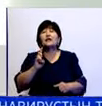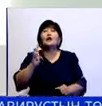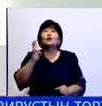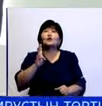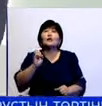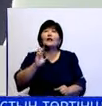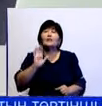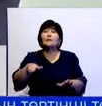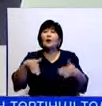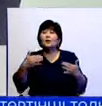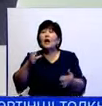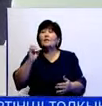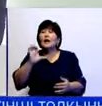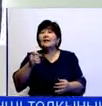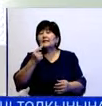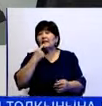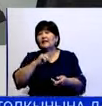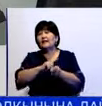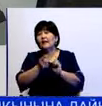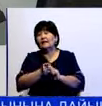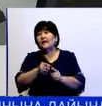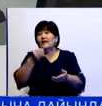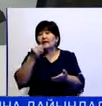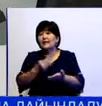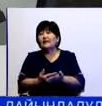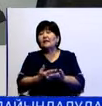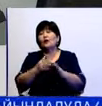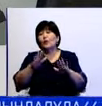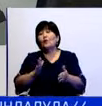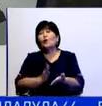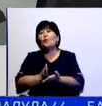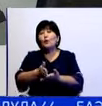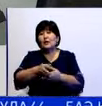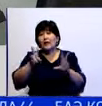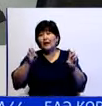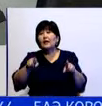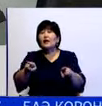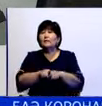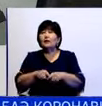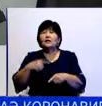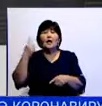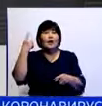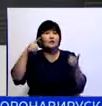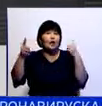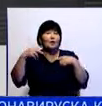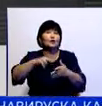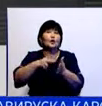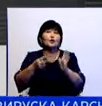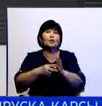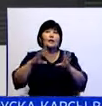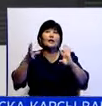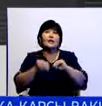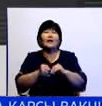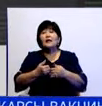сұнған еді. Ол парс тілінен аударғанда киелі орын босаға деген мағынаны береді екен. Ал білікті сәулетшілердің ұсынған ұтымды жобалары